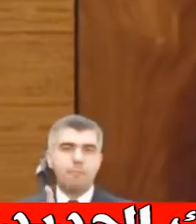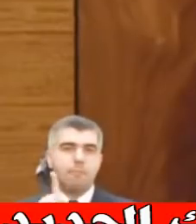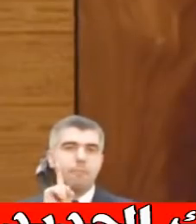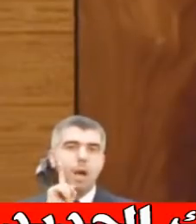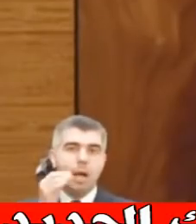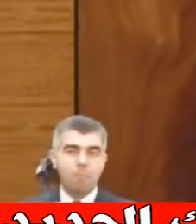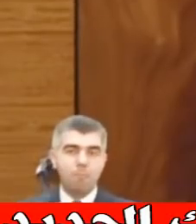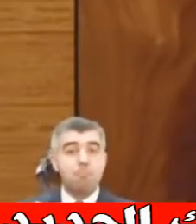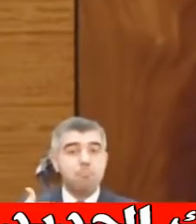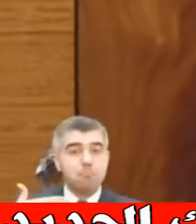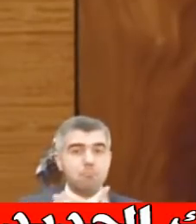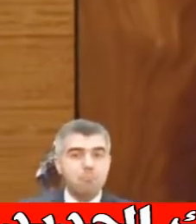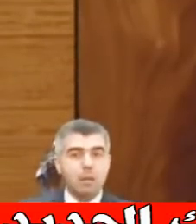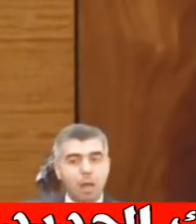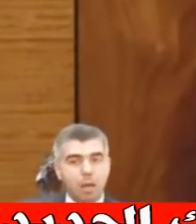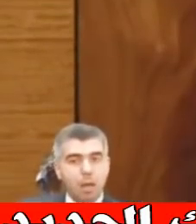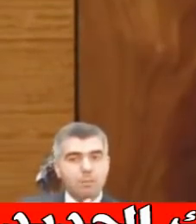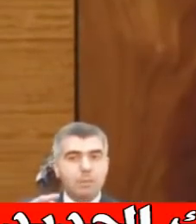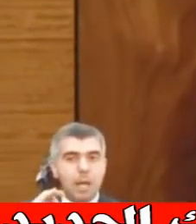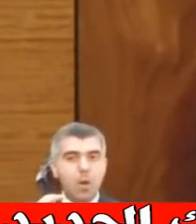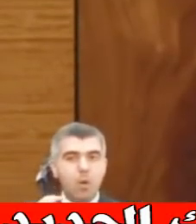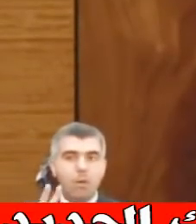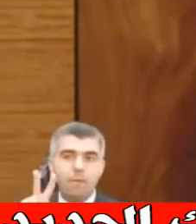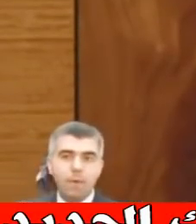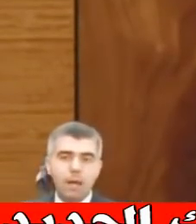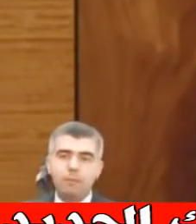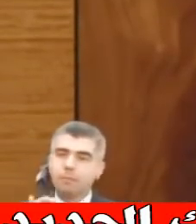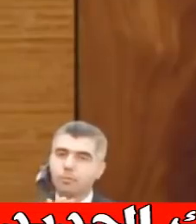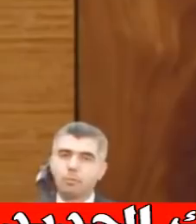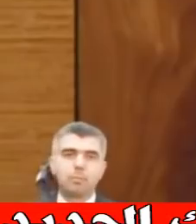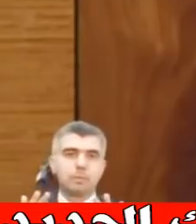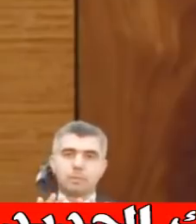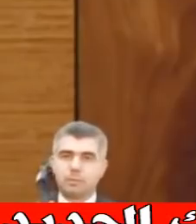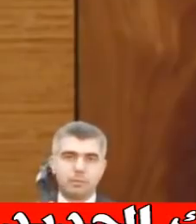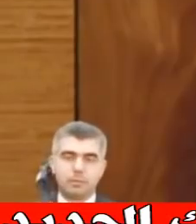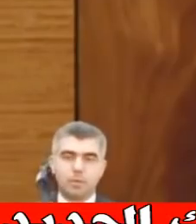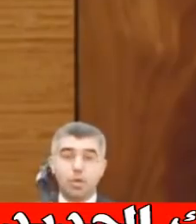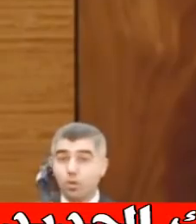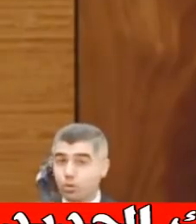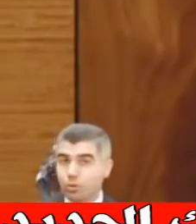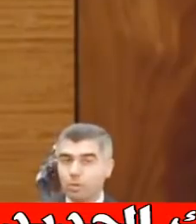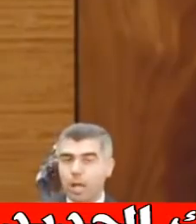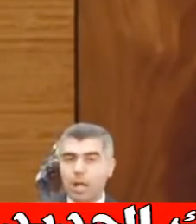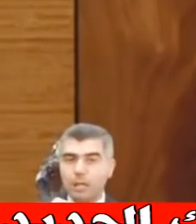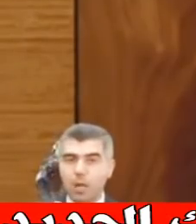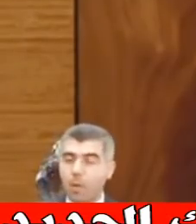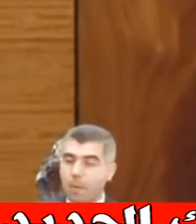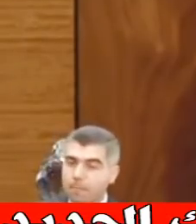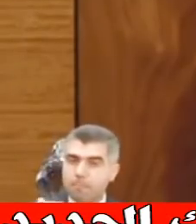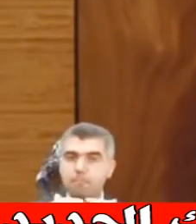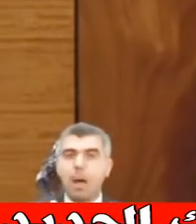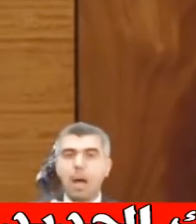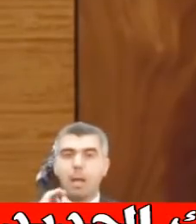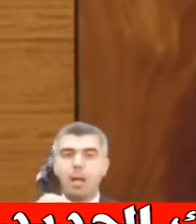مناقشة البرنامج الحكومي على وضعية الفنان الهشة قائلة إنه يجب الاشتغال على الملفات المرتبطة